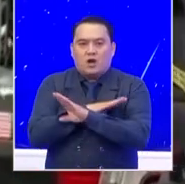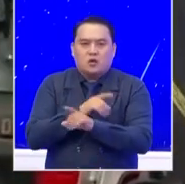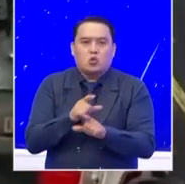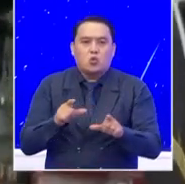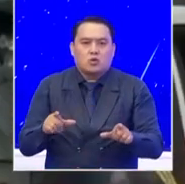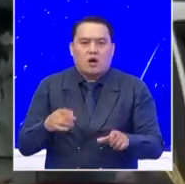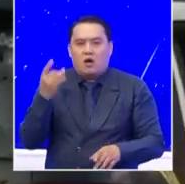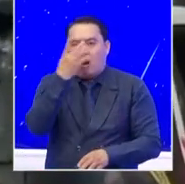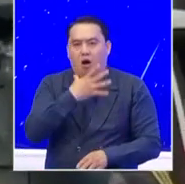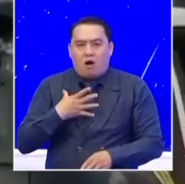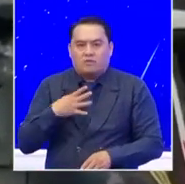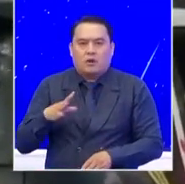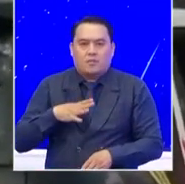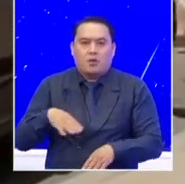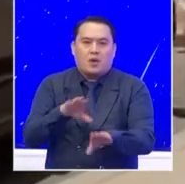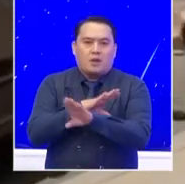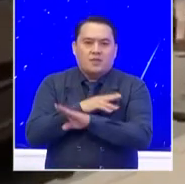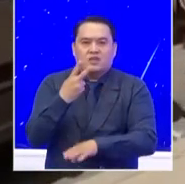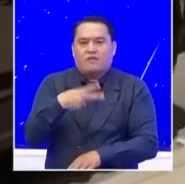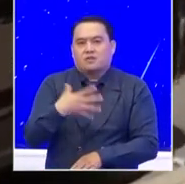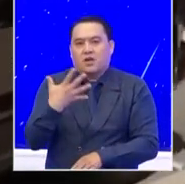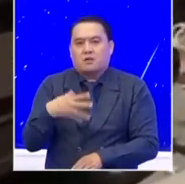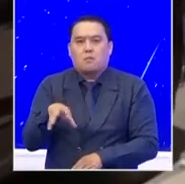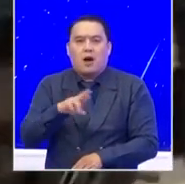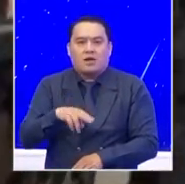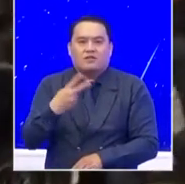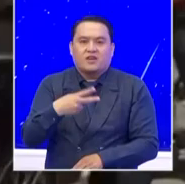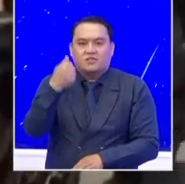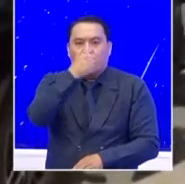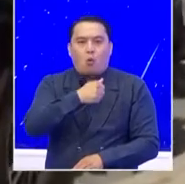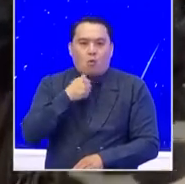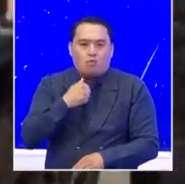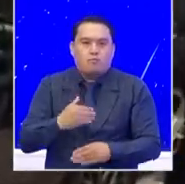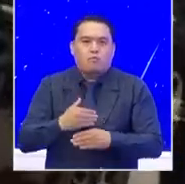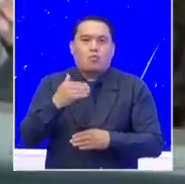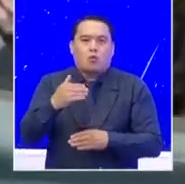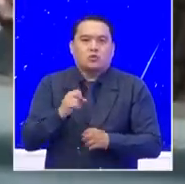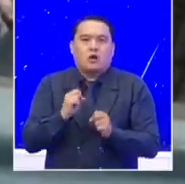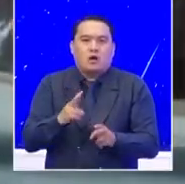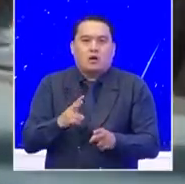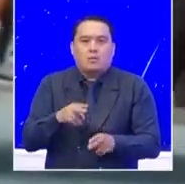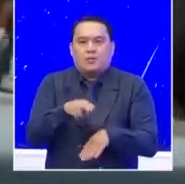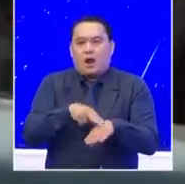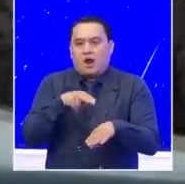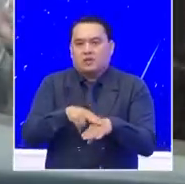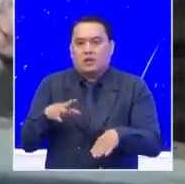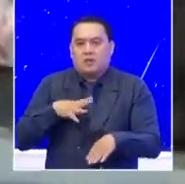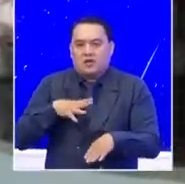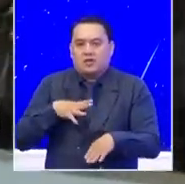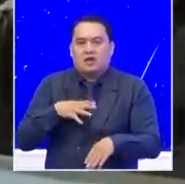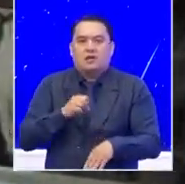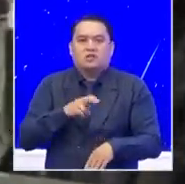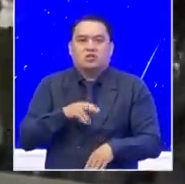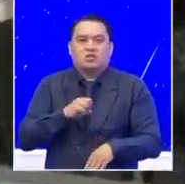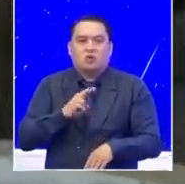Напомним, афроамериканец Джордж Флойд погиб 25 мая 2020 года. после того, как белый полицейский из